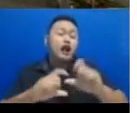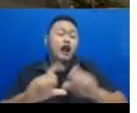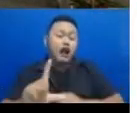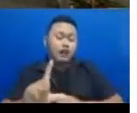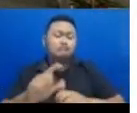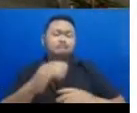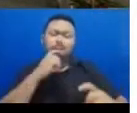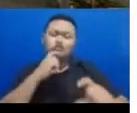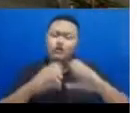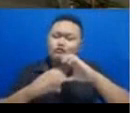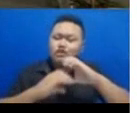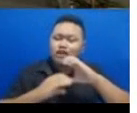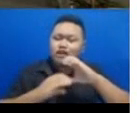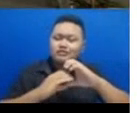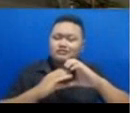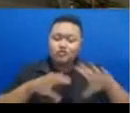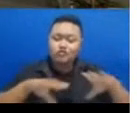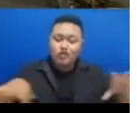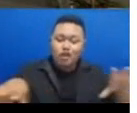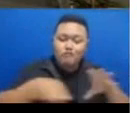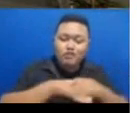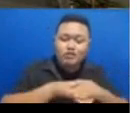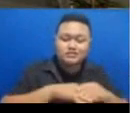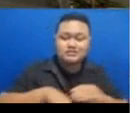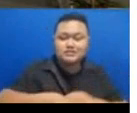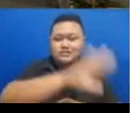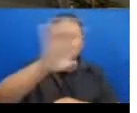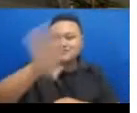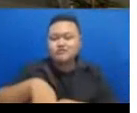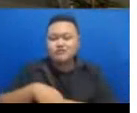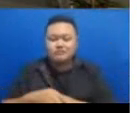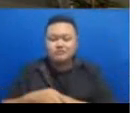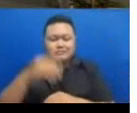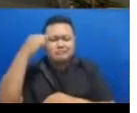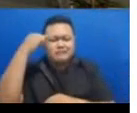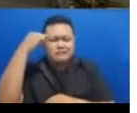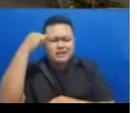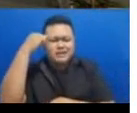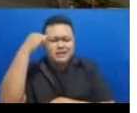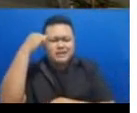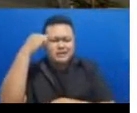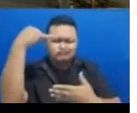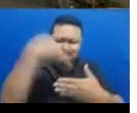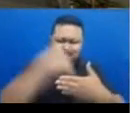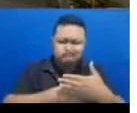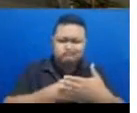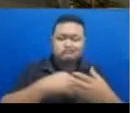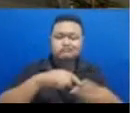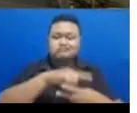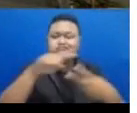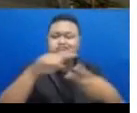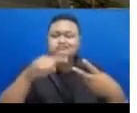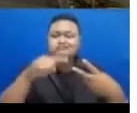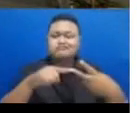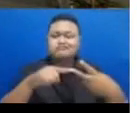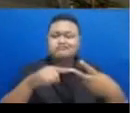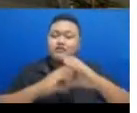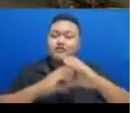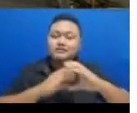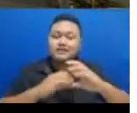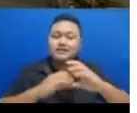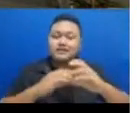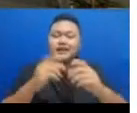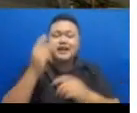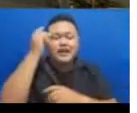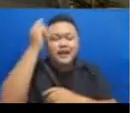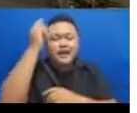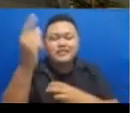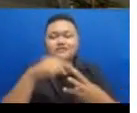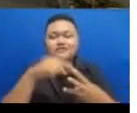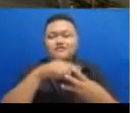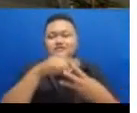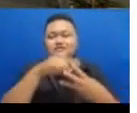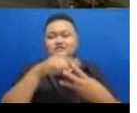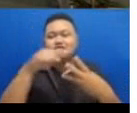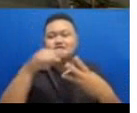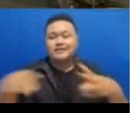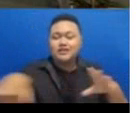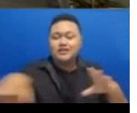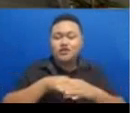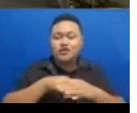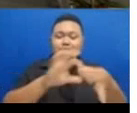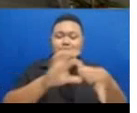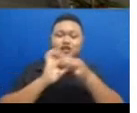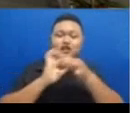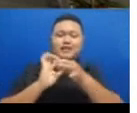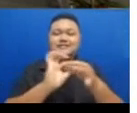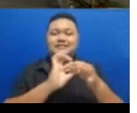collaboration. Berpikir kritis, berkomunikasi, berkreativitas, dan juga berkolaborasi.